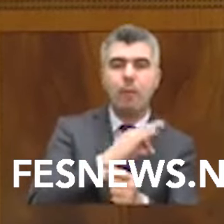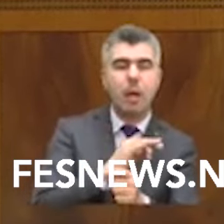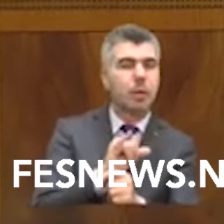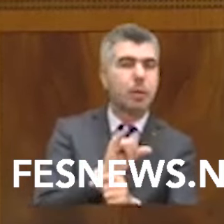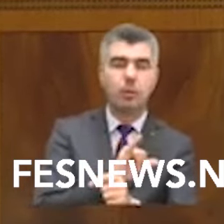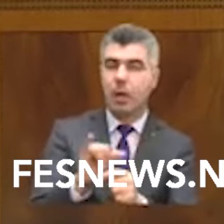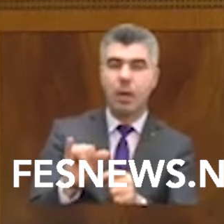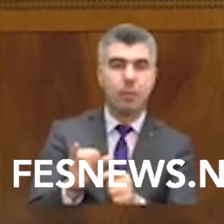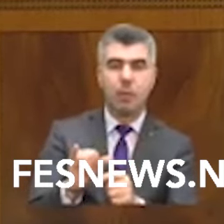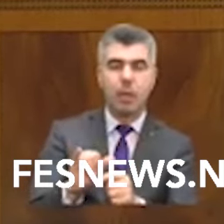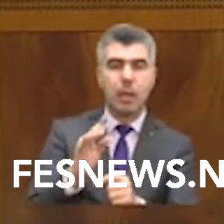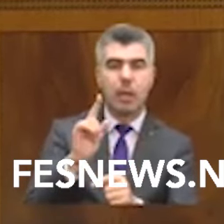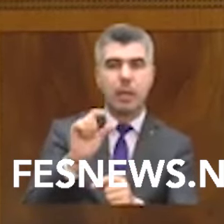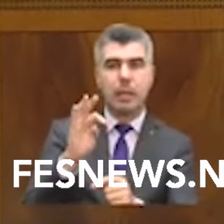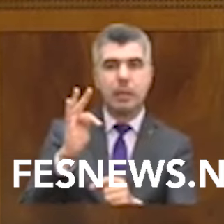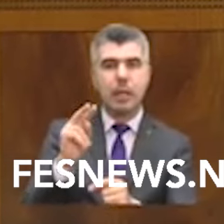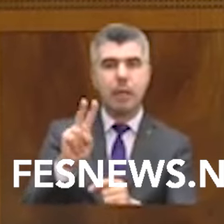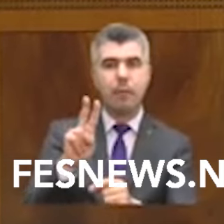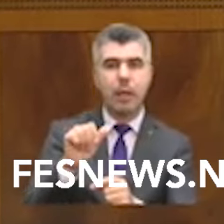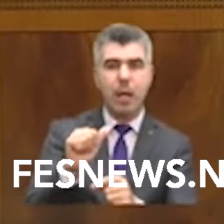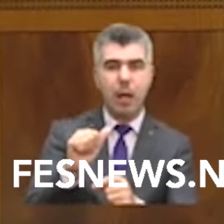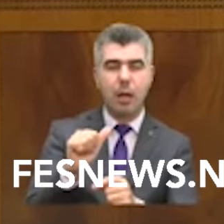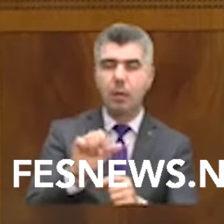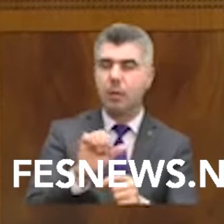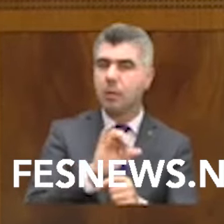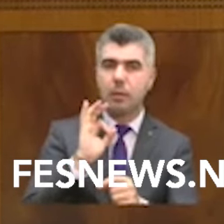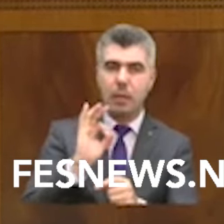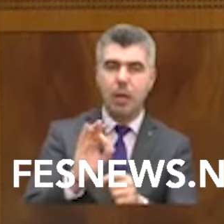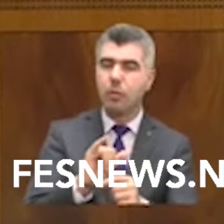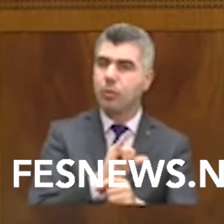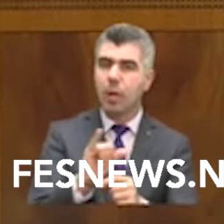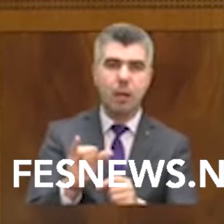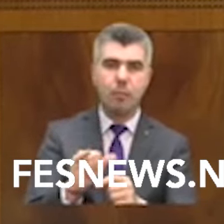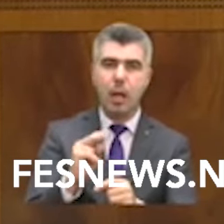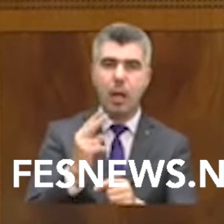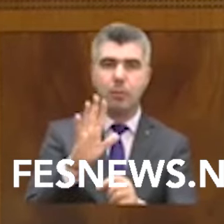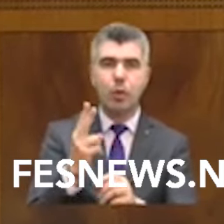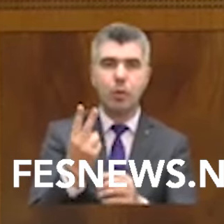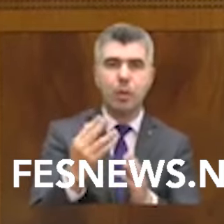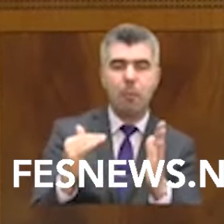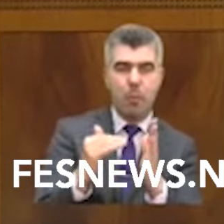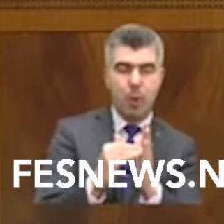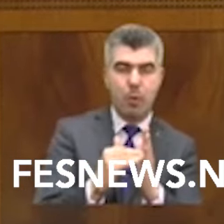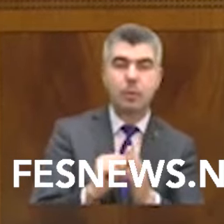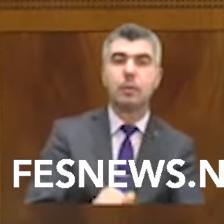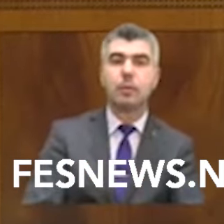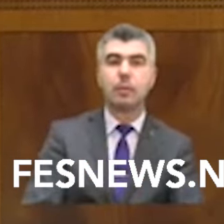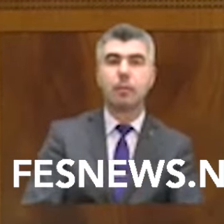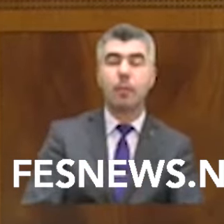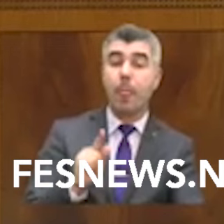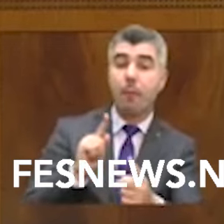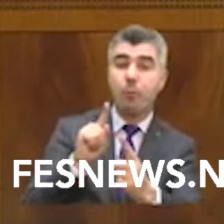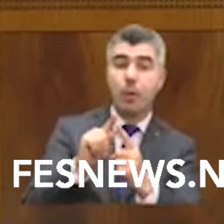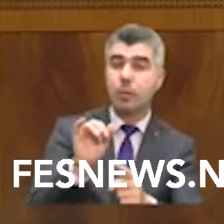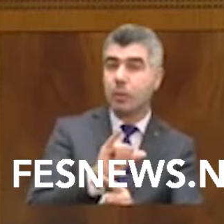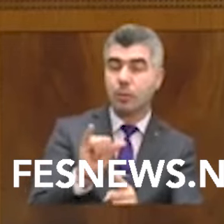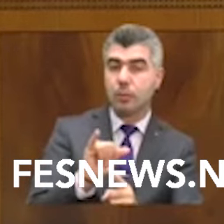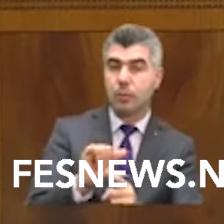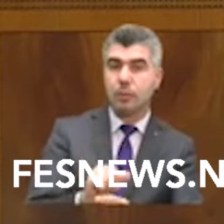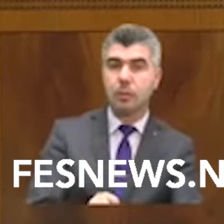زامونتاج ديال التي في ا وديال الياس وهذا باش يكون هذاك الثمن ديال 250 ألف درهم، هي موجهة